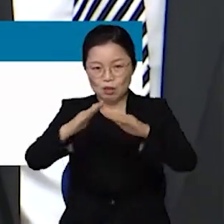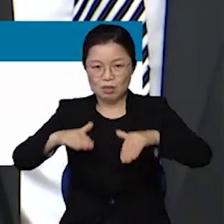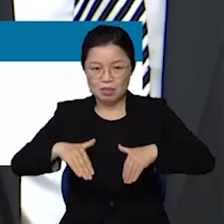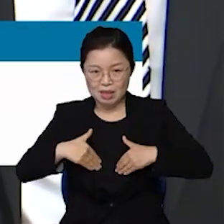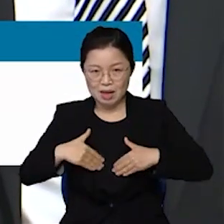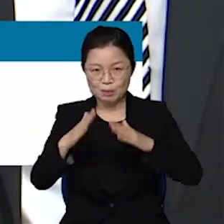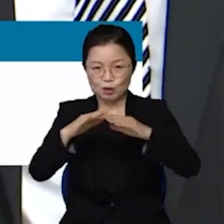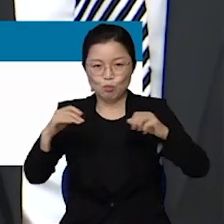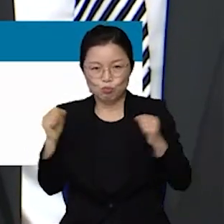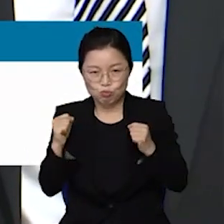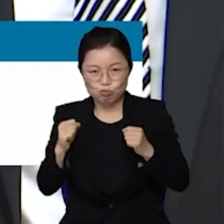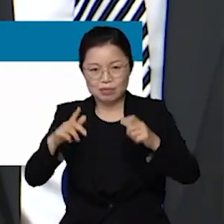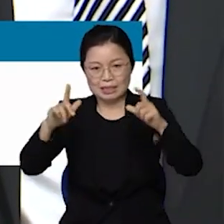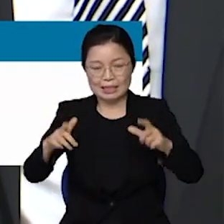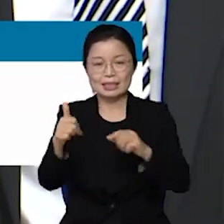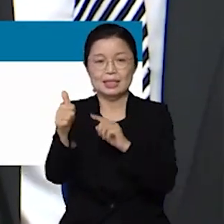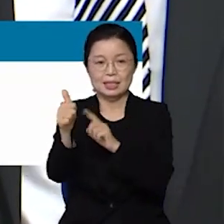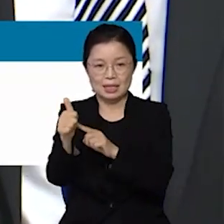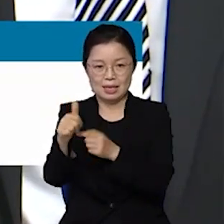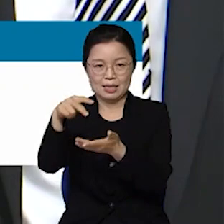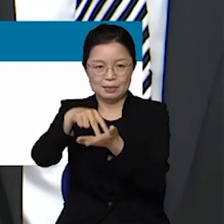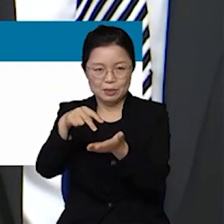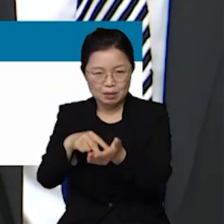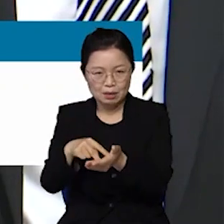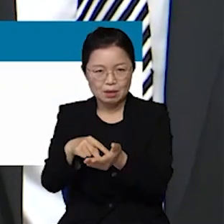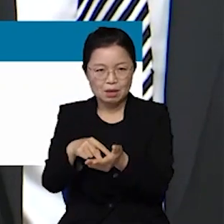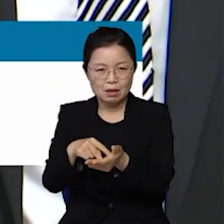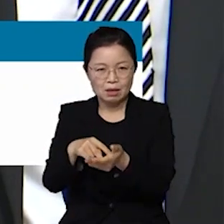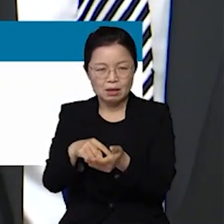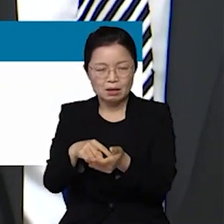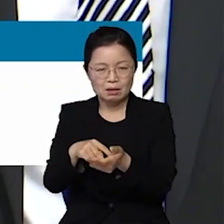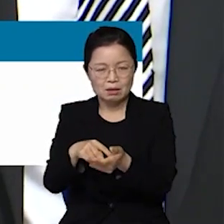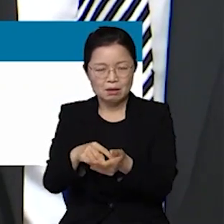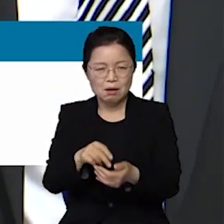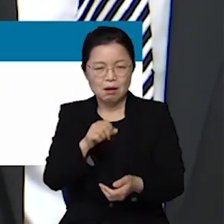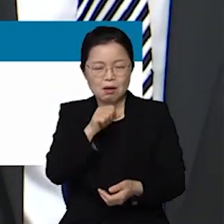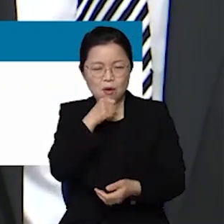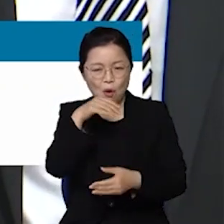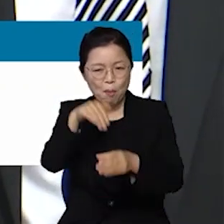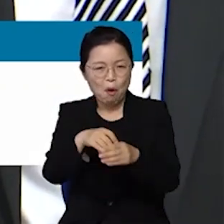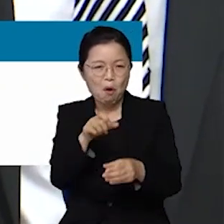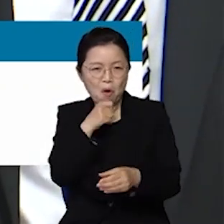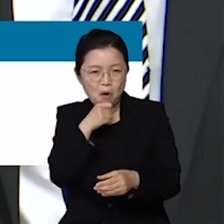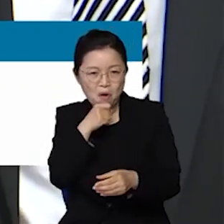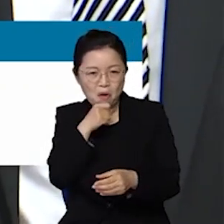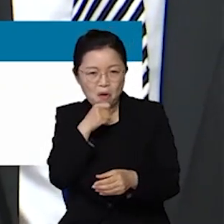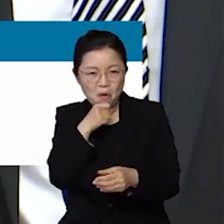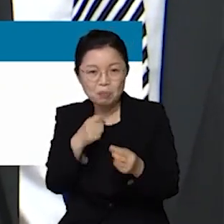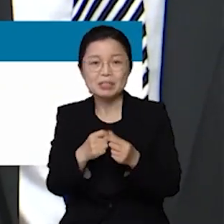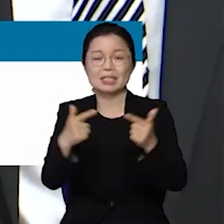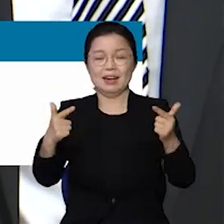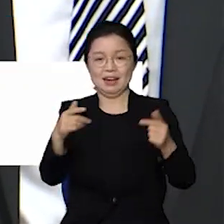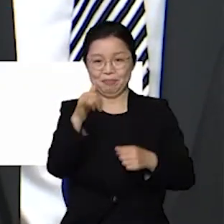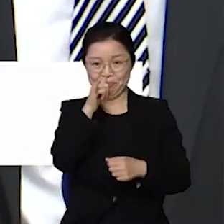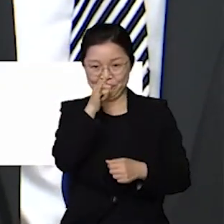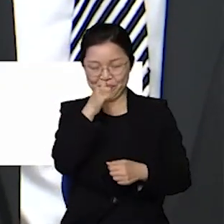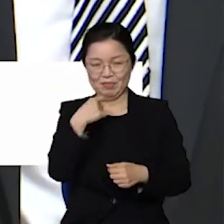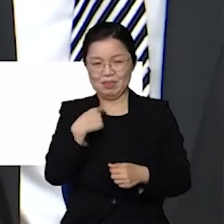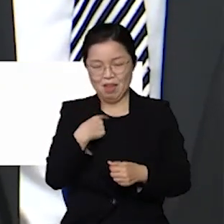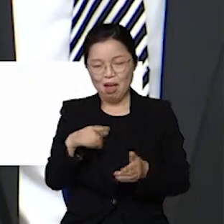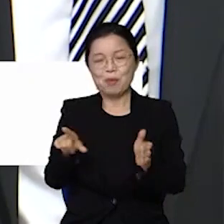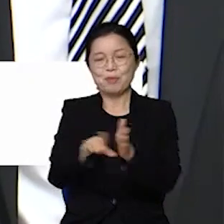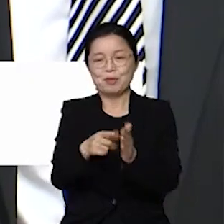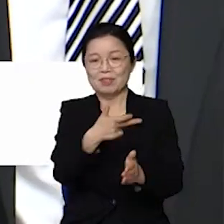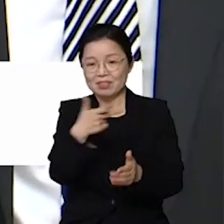전남, 전북 광역단체장 같은 경우에는 대선 대비 득표율의 향상이 눈에 띄게 있었다 저는 판단합니다. 저희에 대한 신뢰가 더